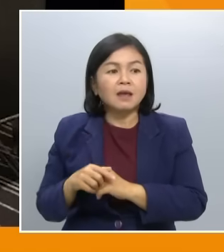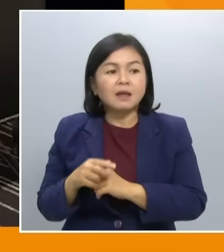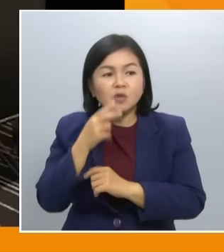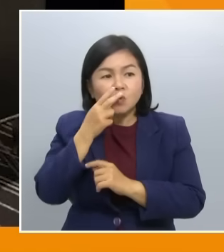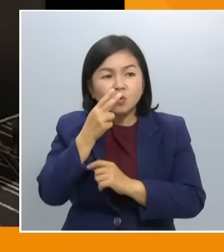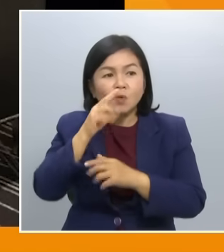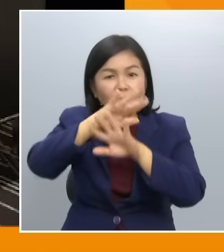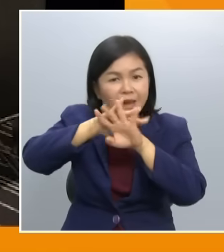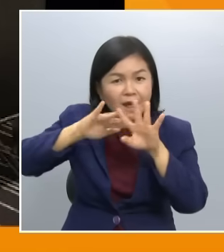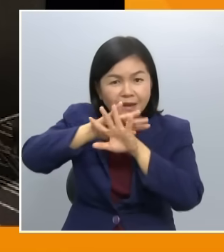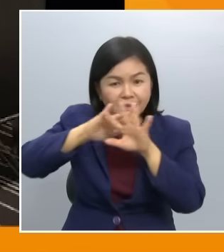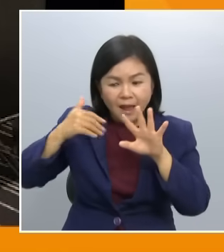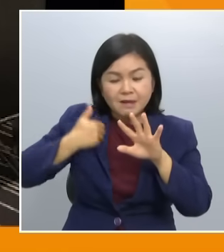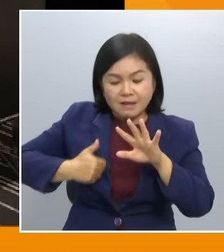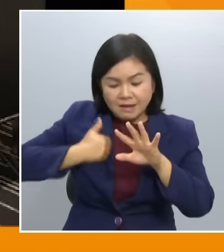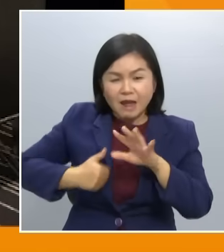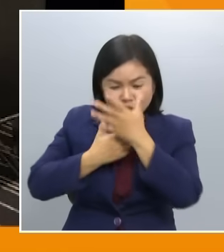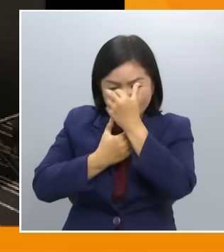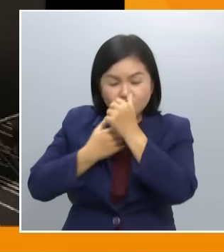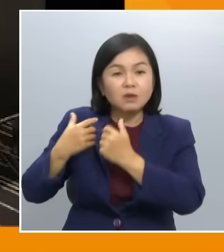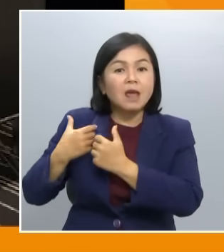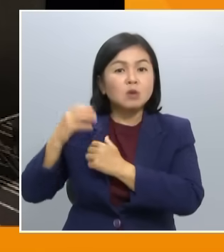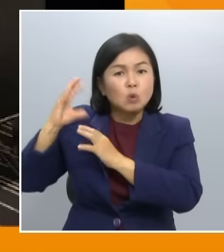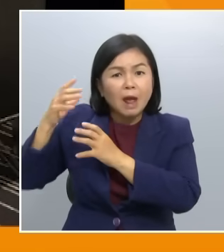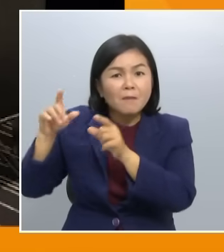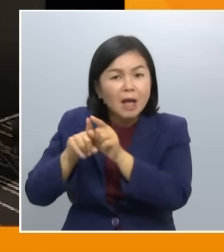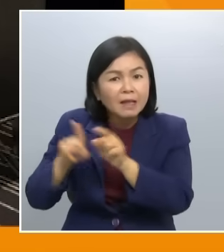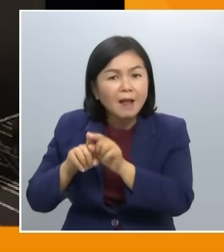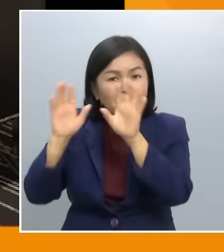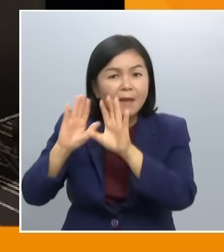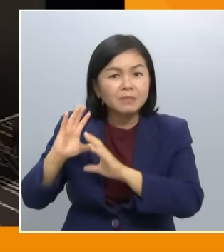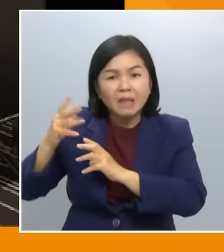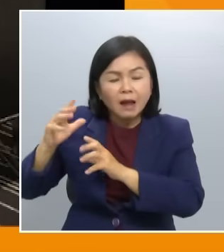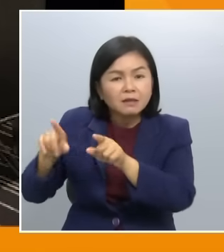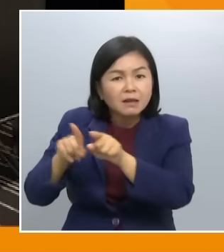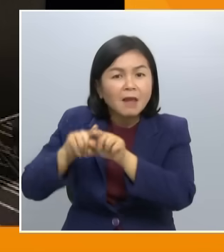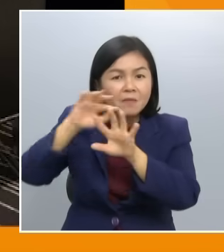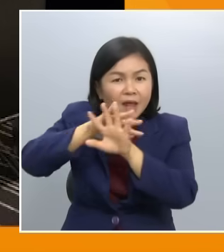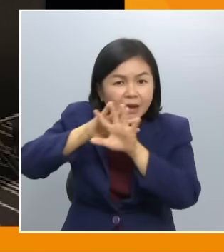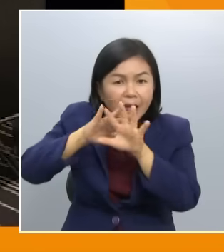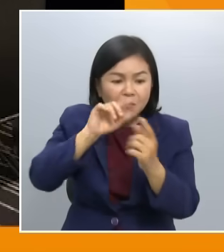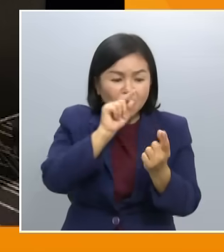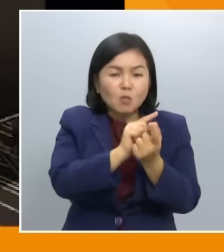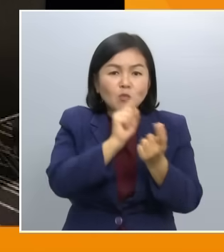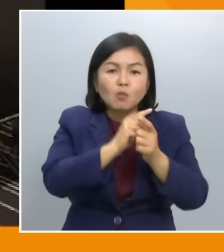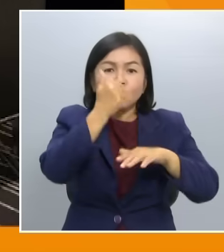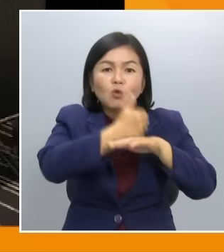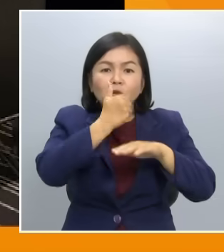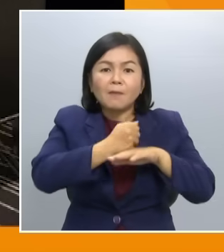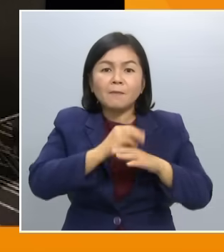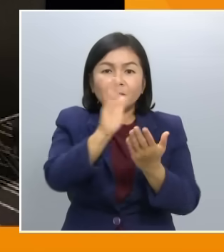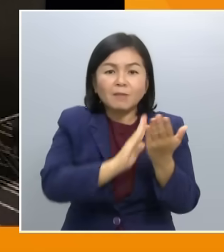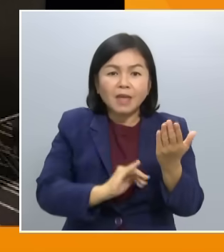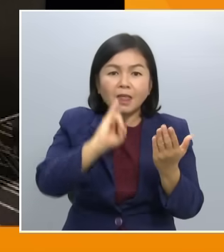ตัวเขาเองเนี่ยในฐานะแฟนหนัง Star Wars ก็ใส่ถุงเท้าลวดลาย Star Wars เลยแม้ว่าวันนั้นจะต้องไปพบกับอดีตผู้นำไอร์แลนด์